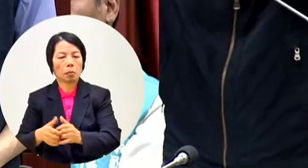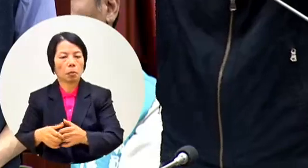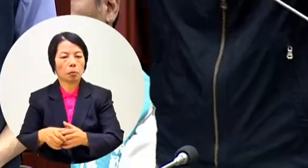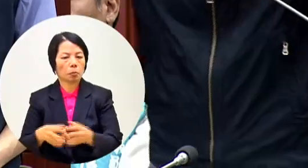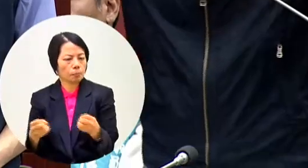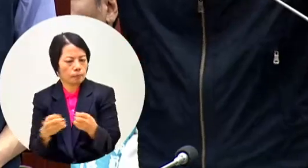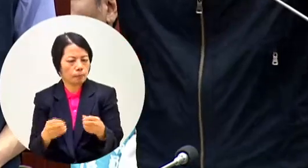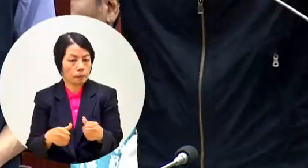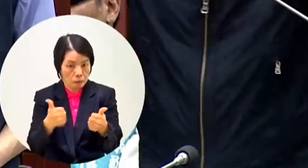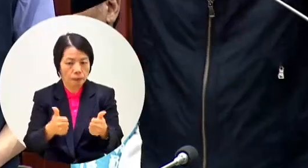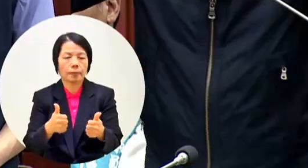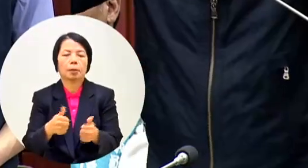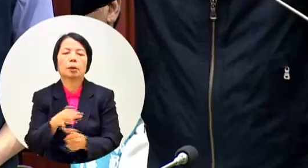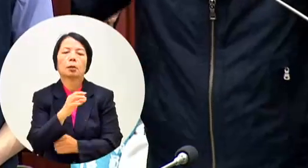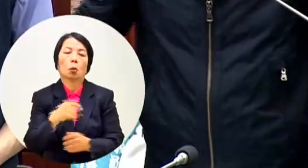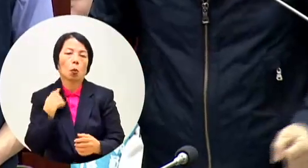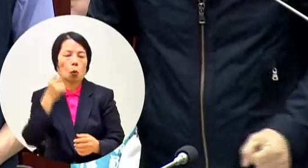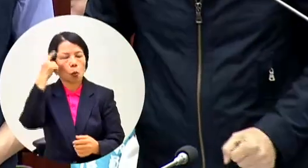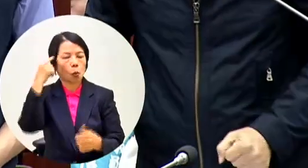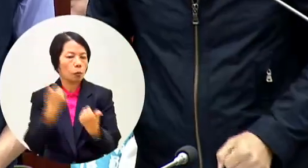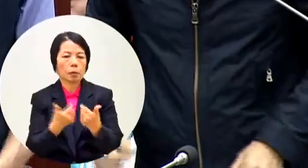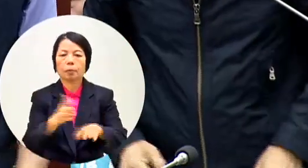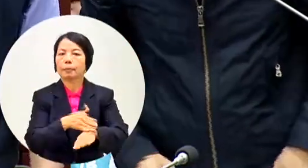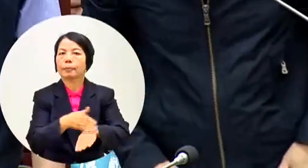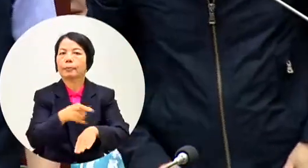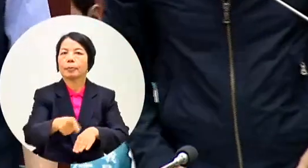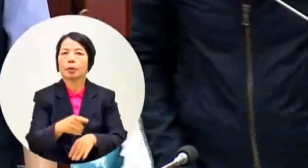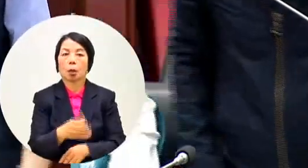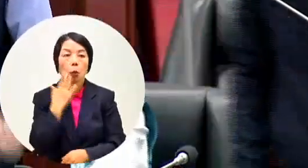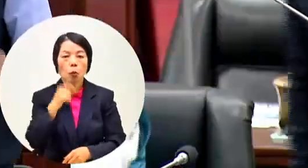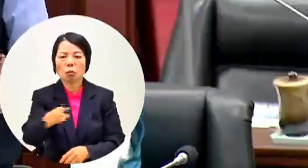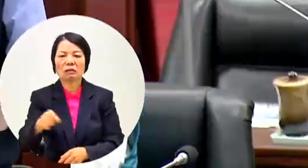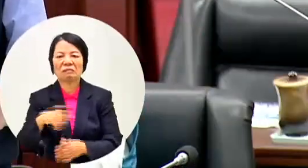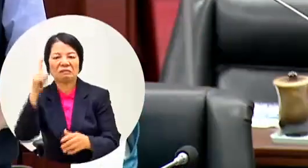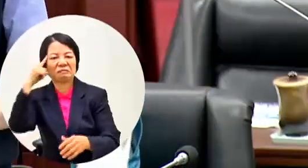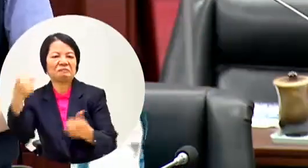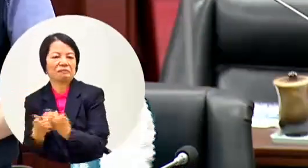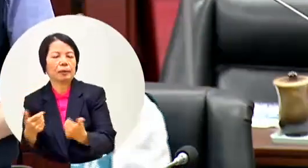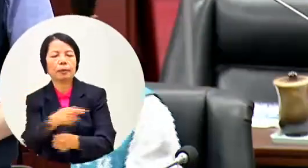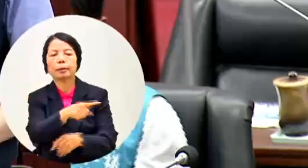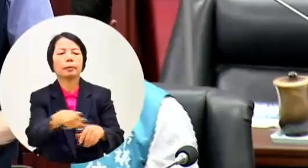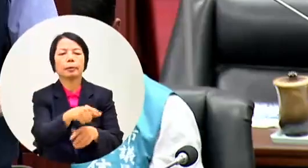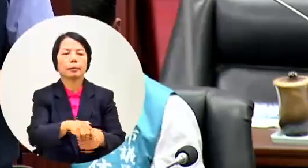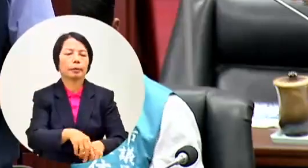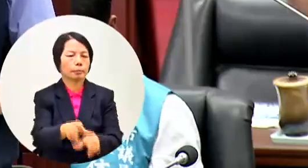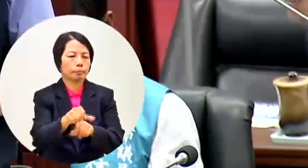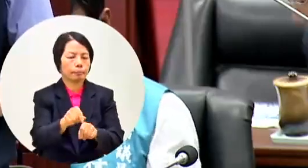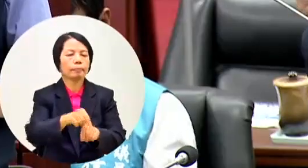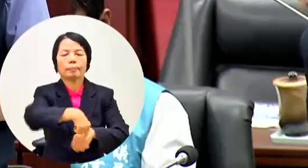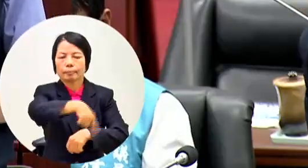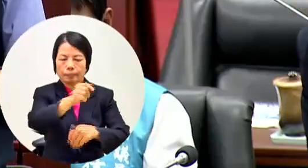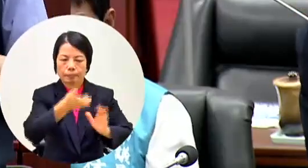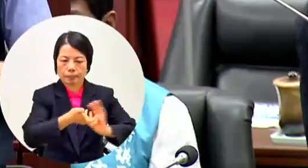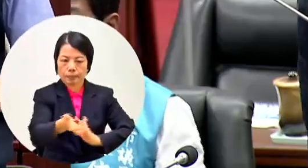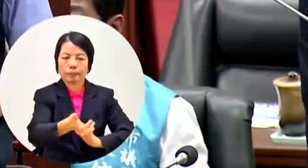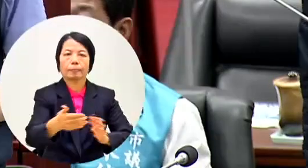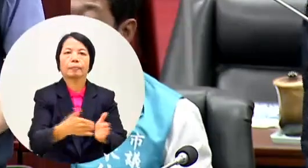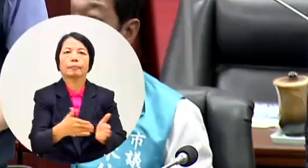市民不同意，就依约，就是这样而已。好，谢谢市长， 好， 谢谢， 非常感谢议员，我们一定会交代相关局处以及跟经济部协调，